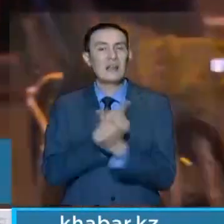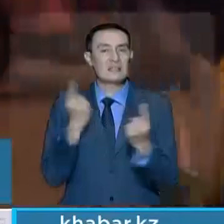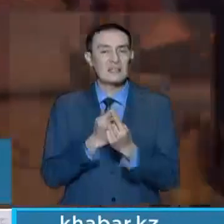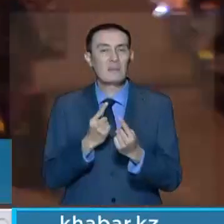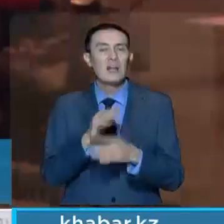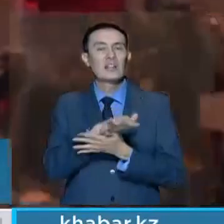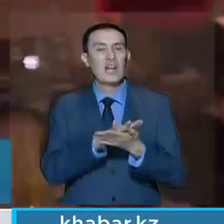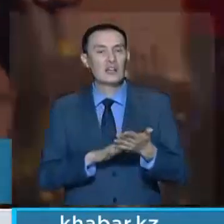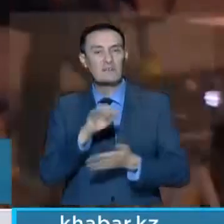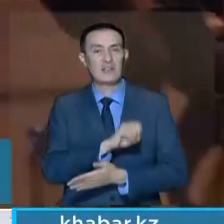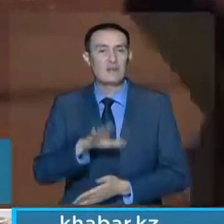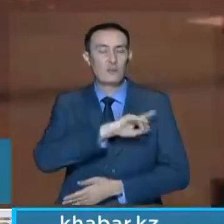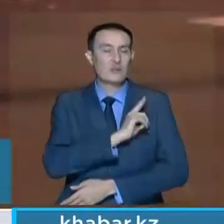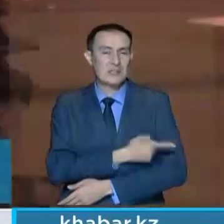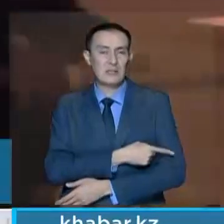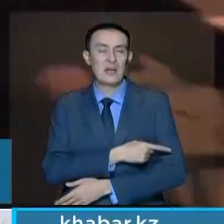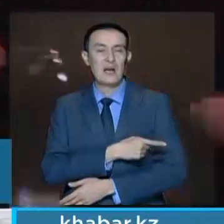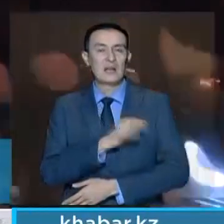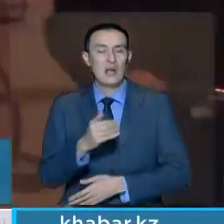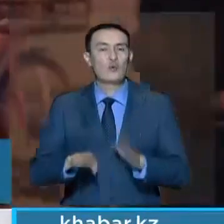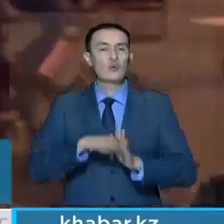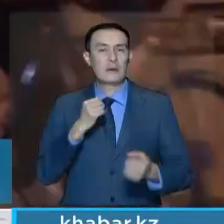на Запад. Поэтому все силы брошены на